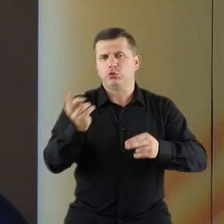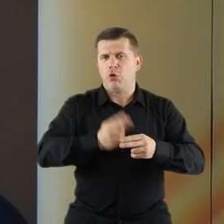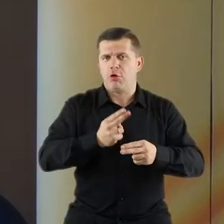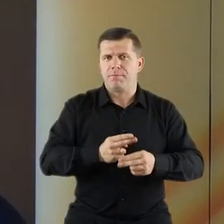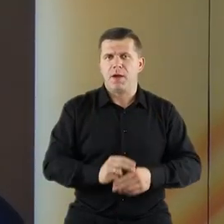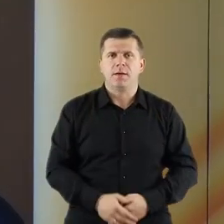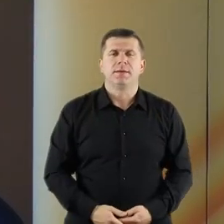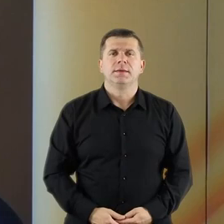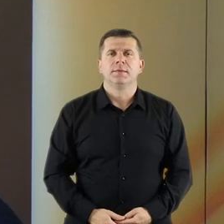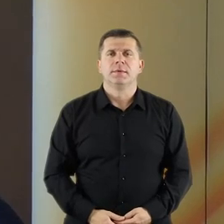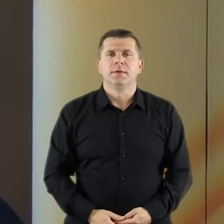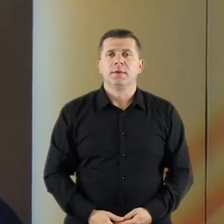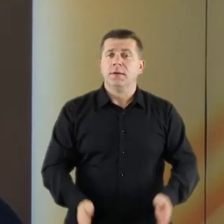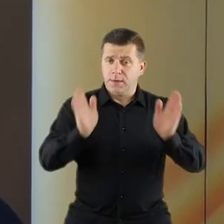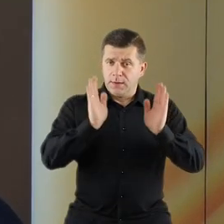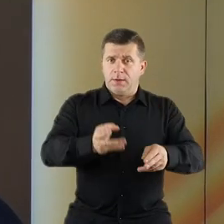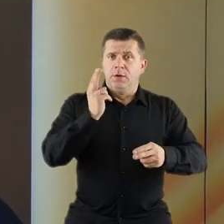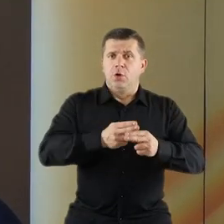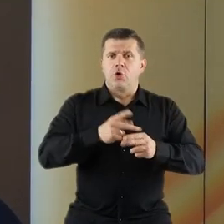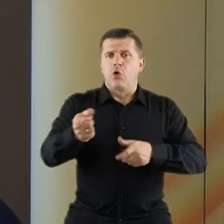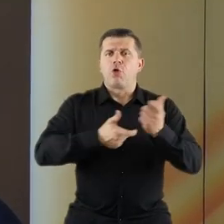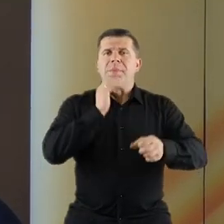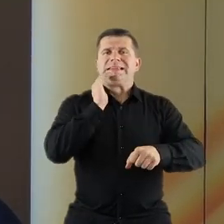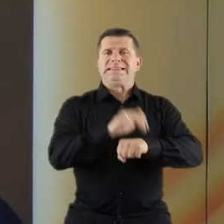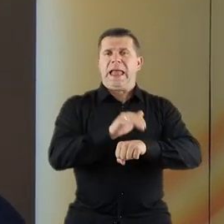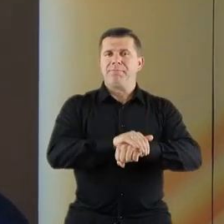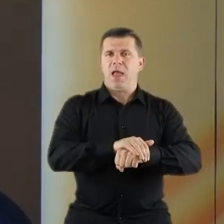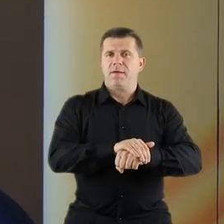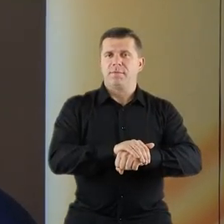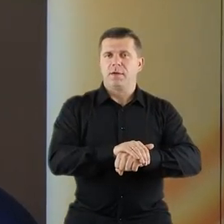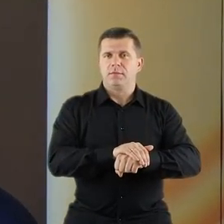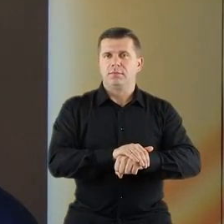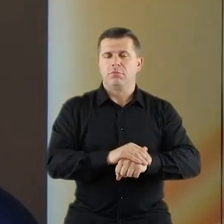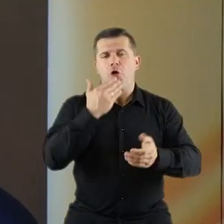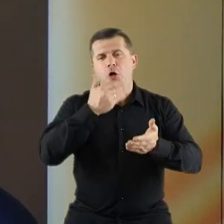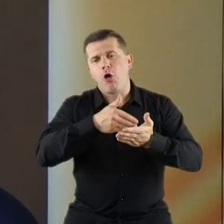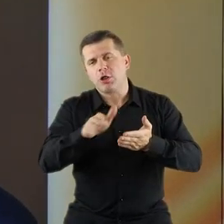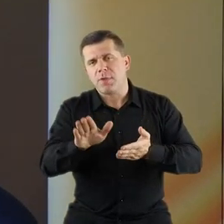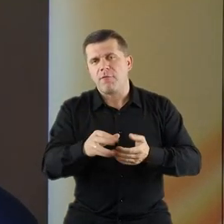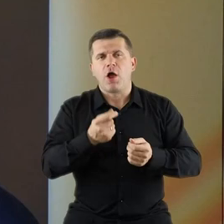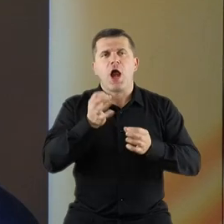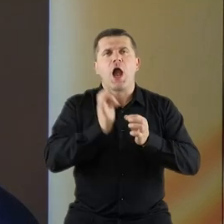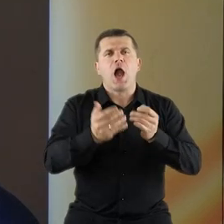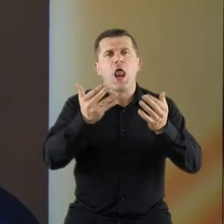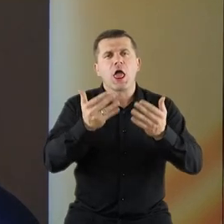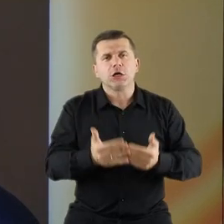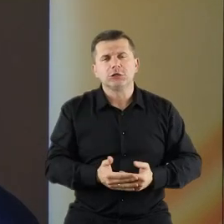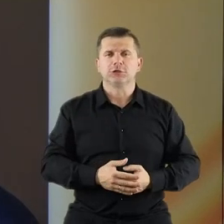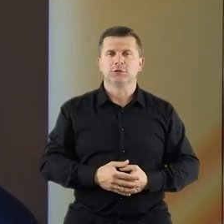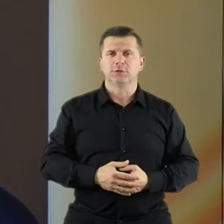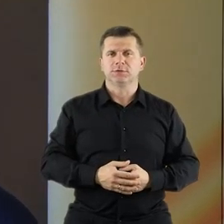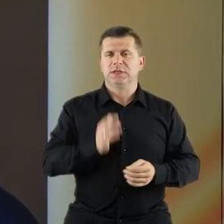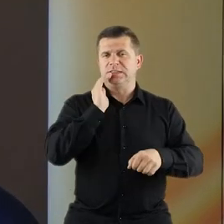chorobach chorobę przede wszystkim się zamawia To przemawia odmawia Odlicza liczy